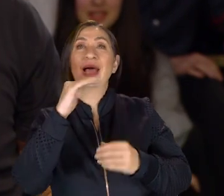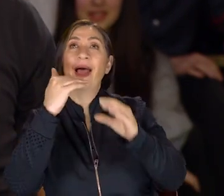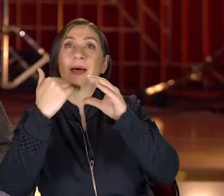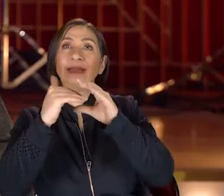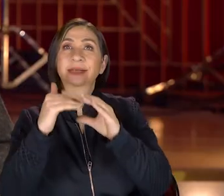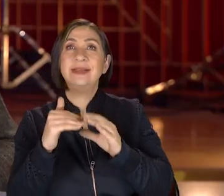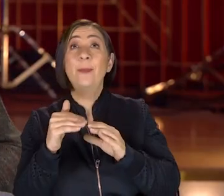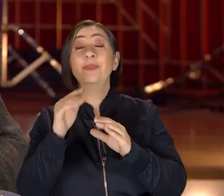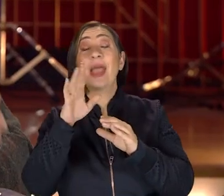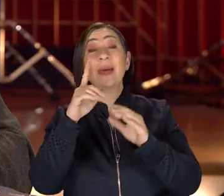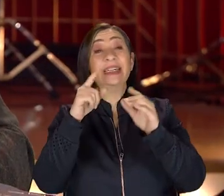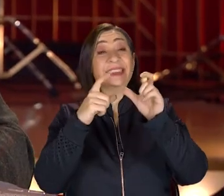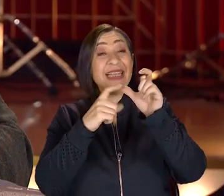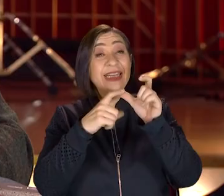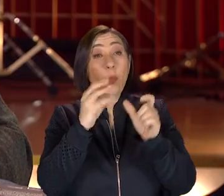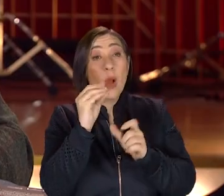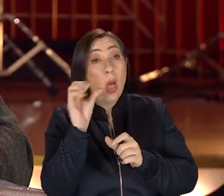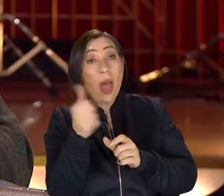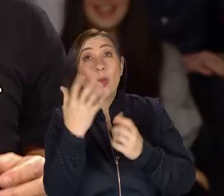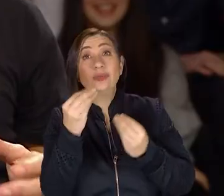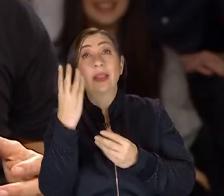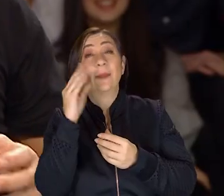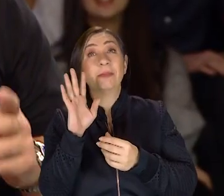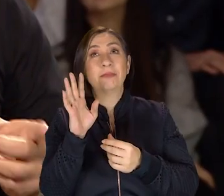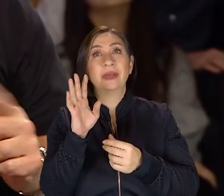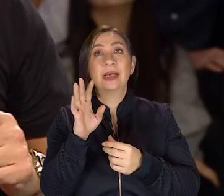Serdar Ortaç'la tanışma niye bu kadar önemli olmuş ki hayatına?